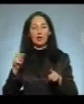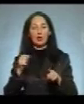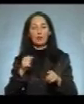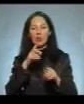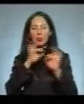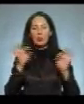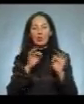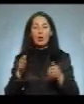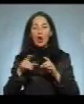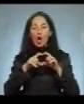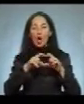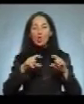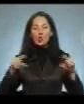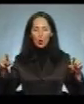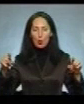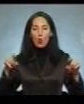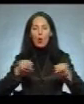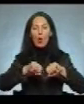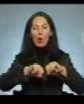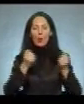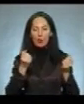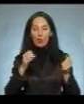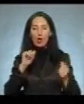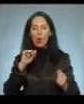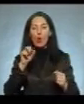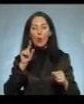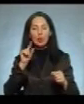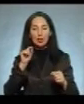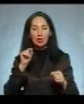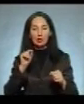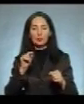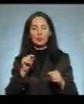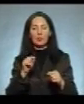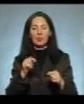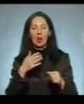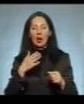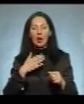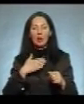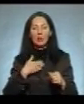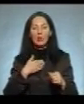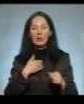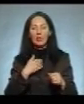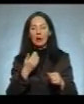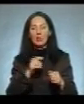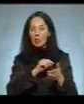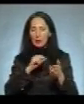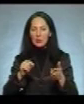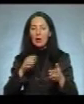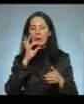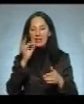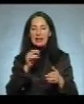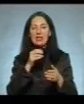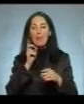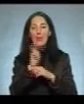вузлі холодного водопостачання прорвало у понеділок. Я звернувся в аварійний водоканал. Вони сказали прийти написати заяву. Я прийшов,